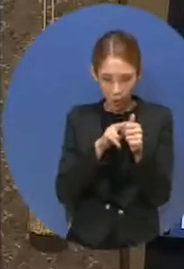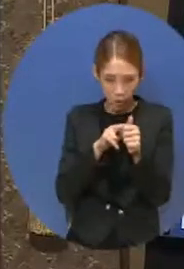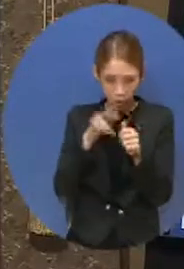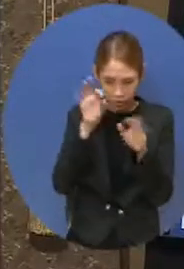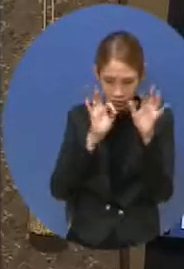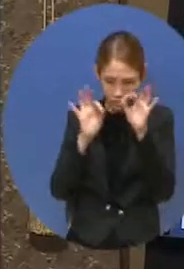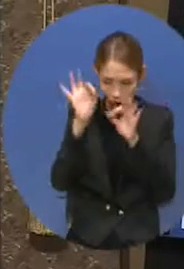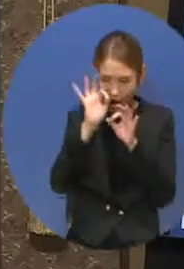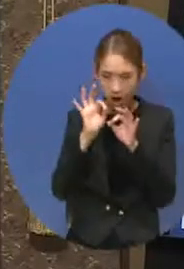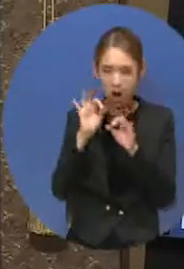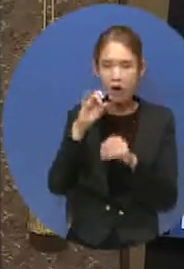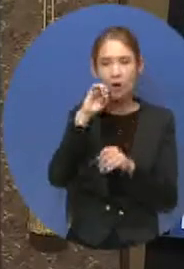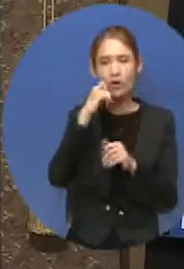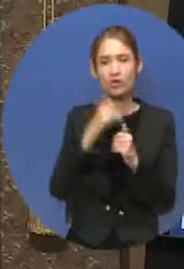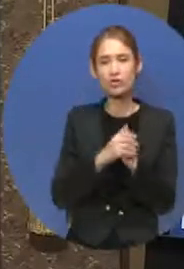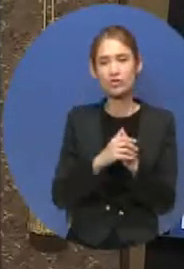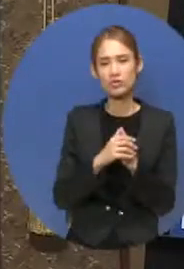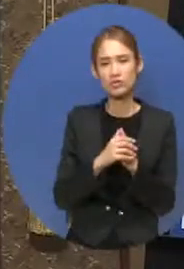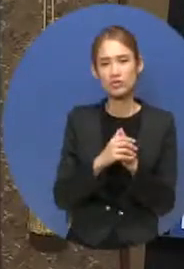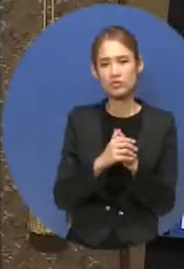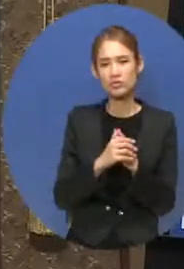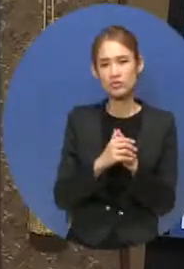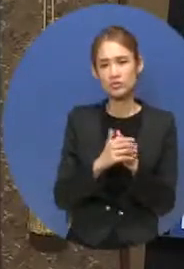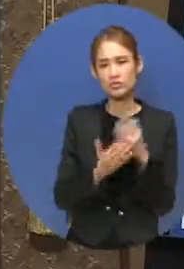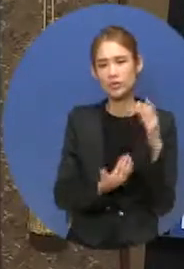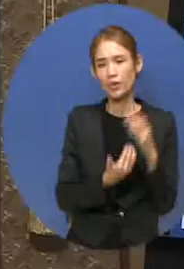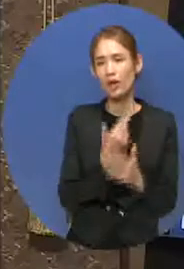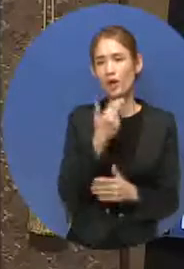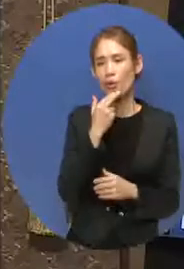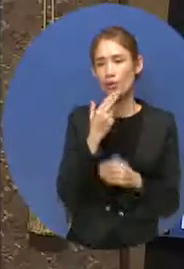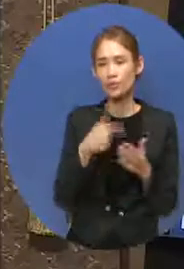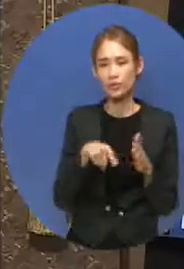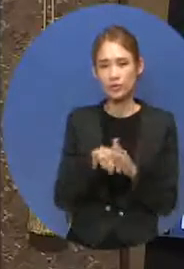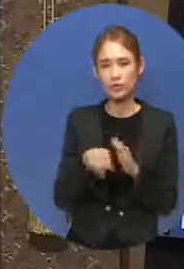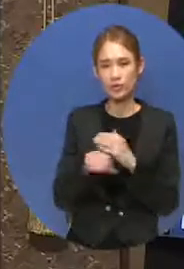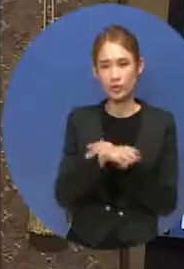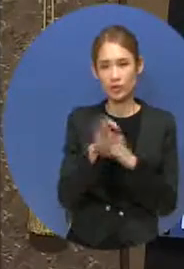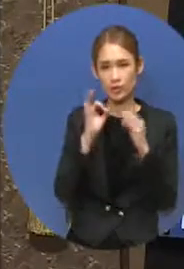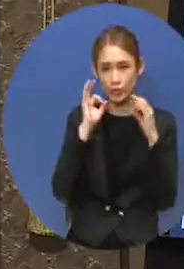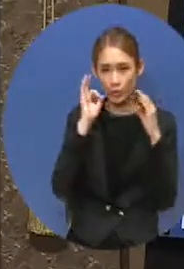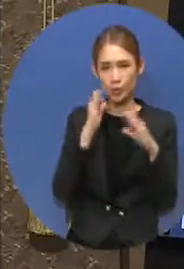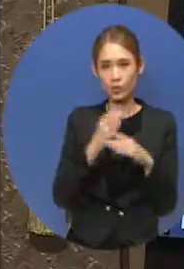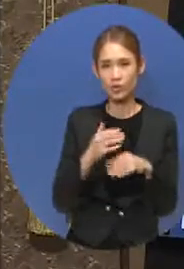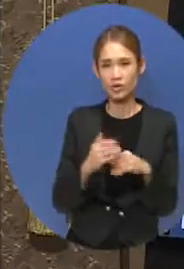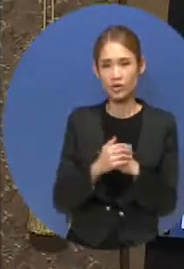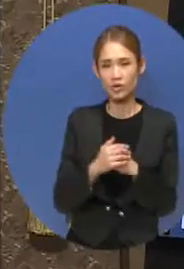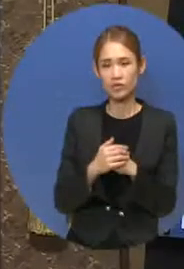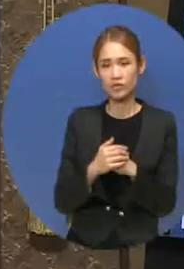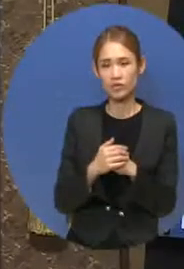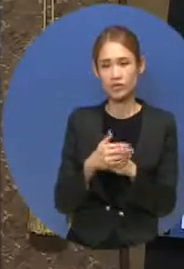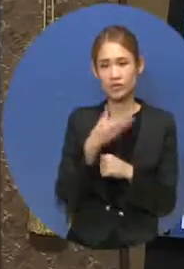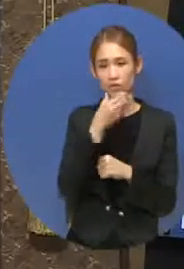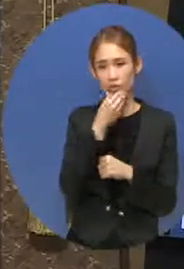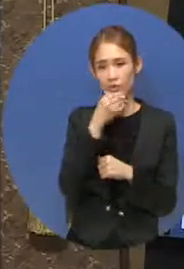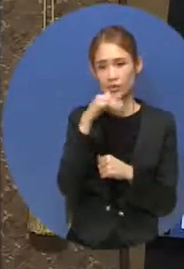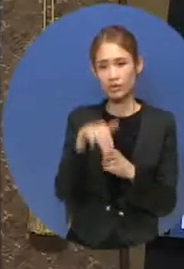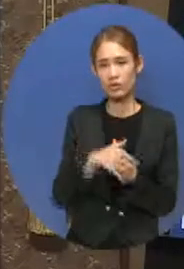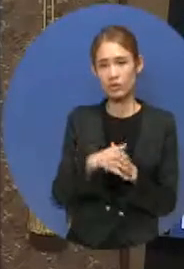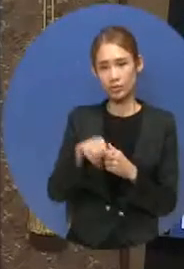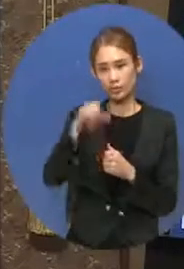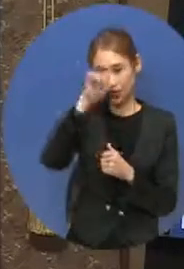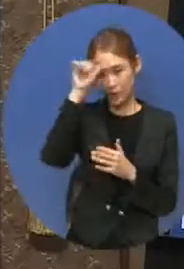쉽지가 않으시잖아요. 그런 분들이 그러니까 발생되지 않도록 저희가 노력하고 있는데요. 그래서 저희